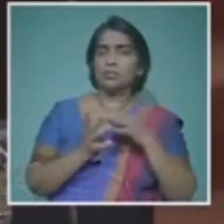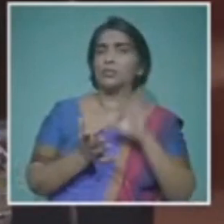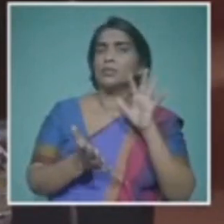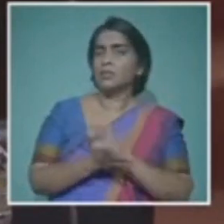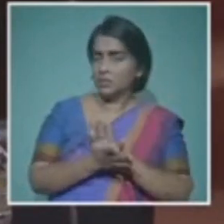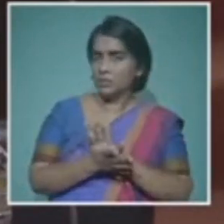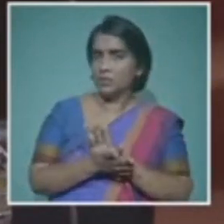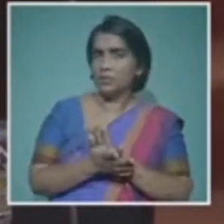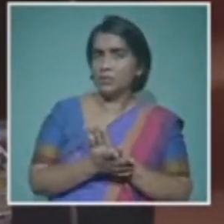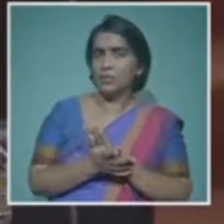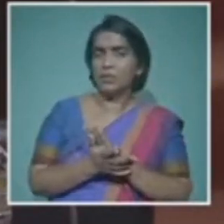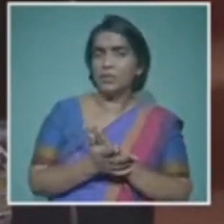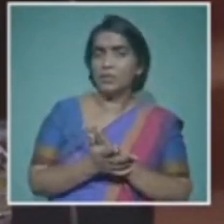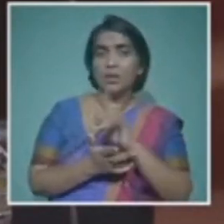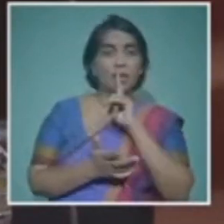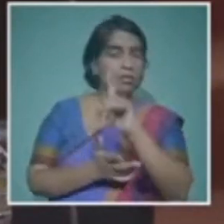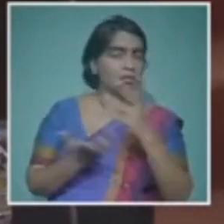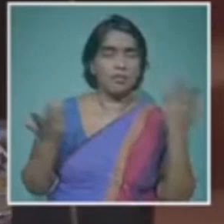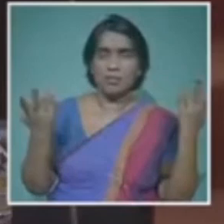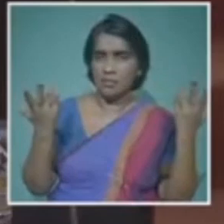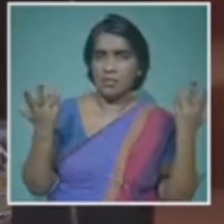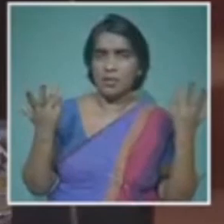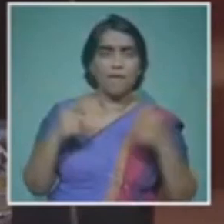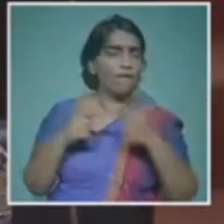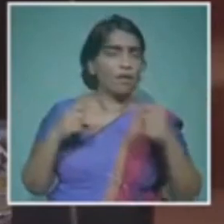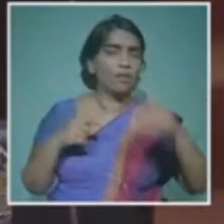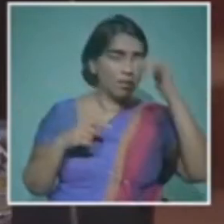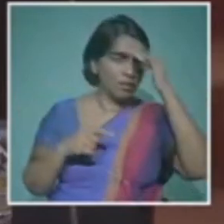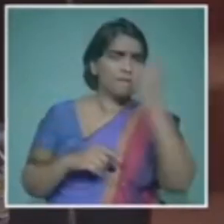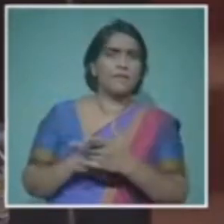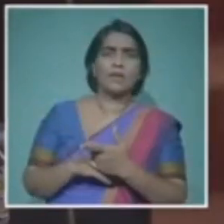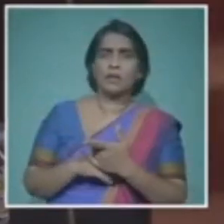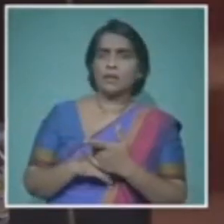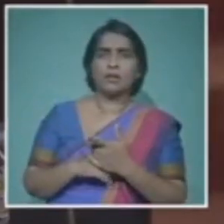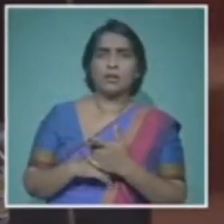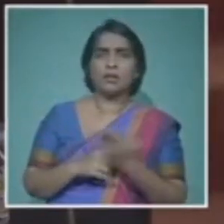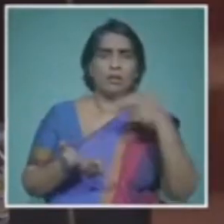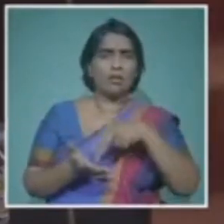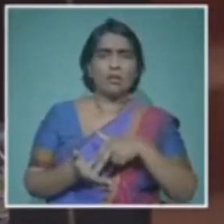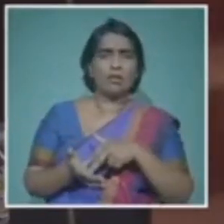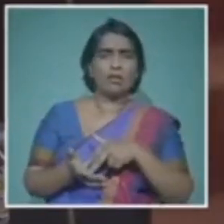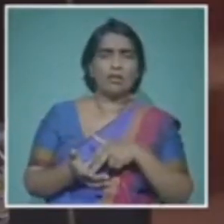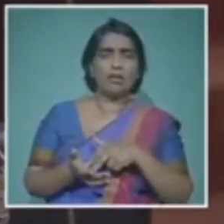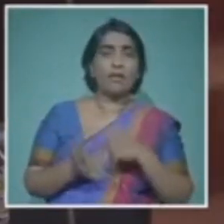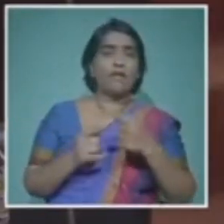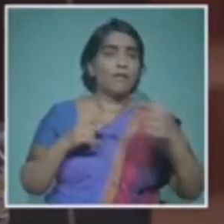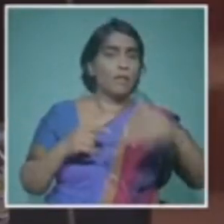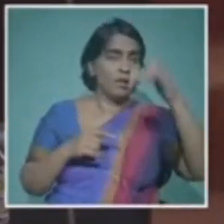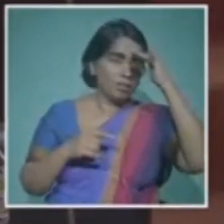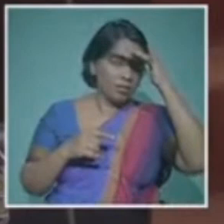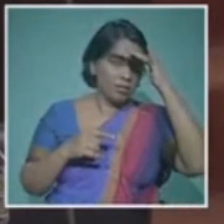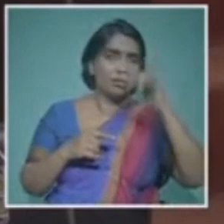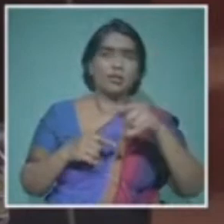ප්‍රශ්නයක් අතනු නොලැබිය යුත්තේ. එතකොට විපක්ෂනායකතුමාගේ චරිතය ගාතර කෙරුවේ. එහෙම නැකිටලා විපක්ෂනායකතුමාට